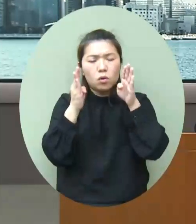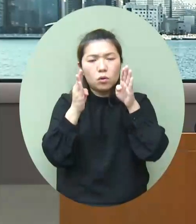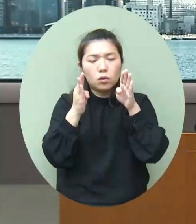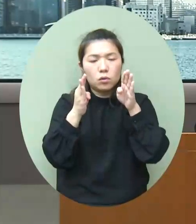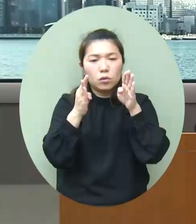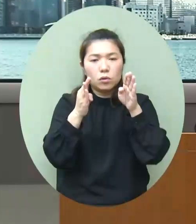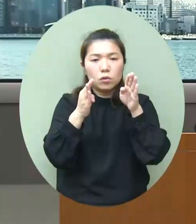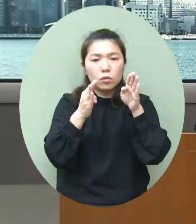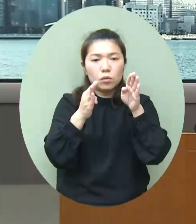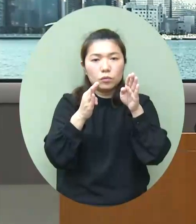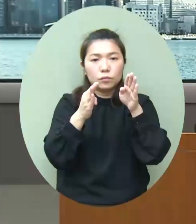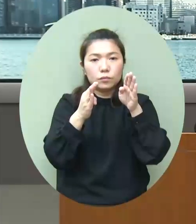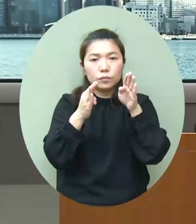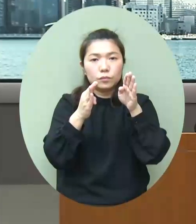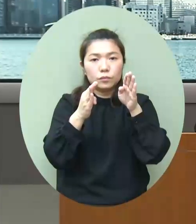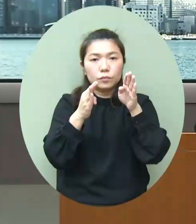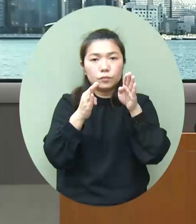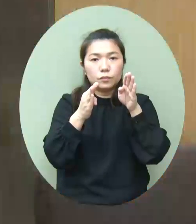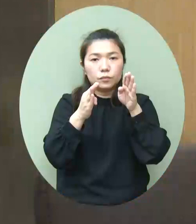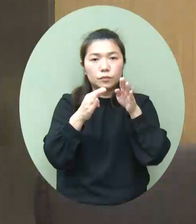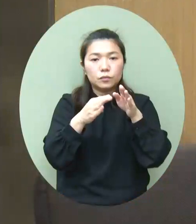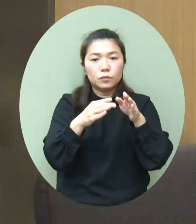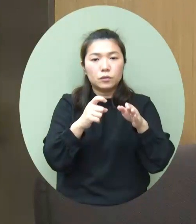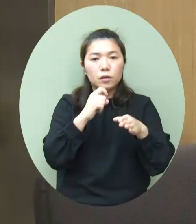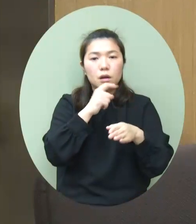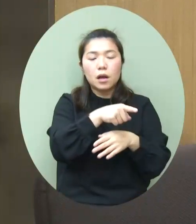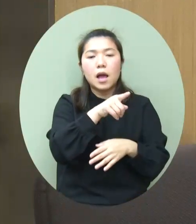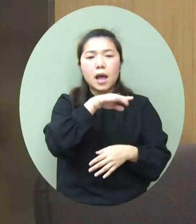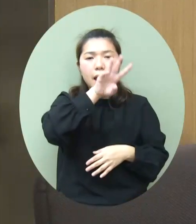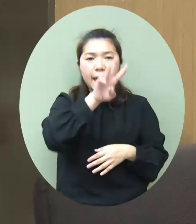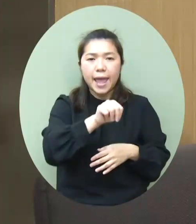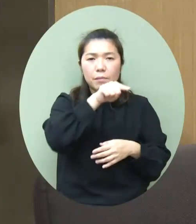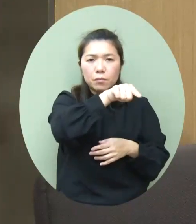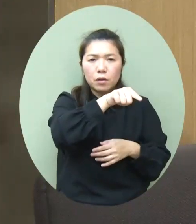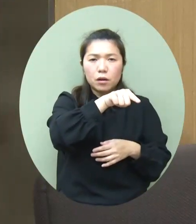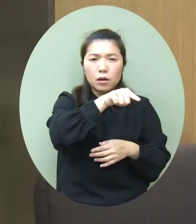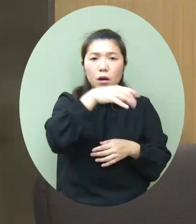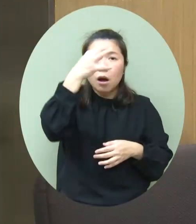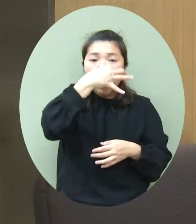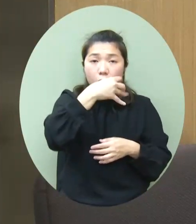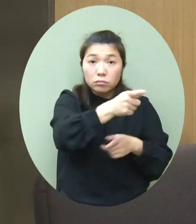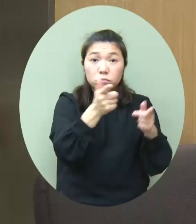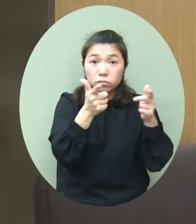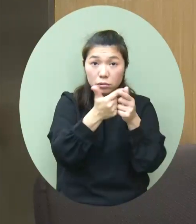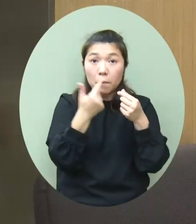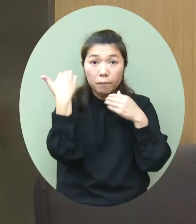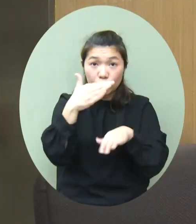个口服药物作为治疗呢？第二，关于